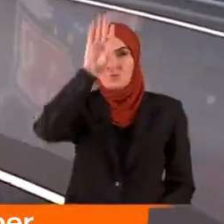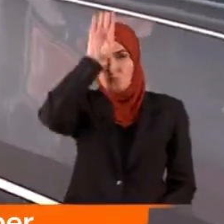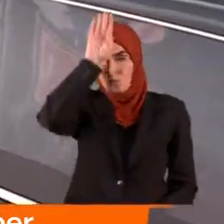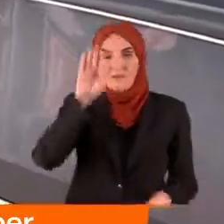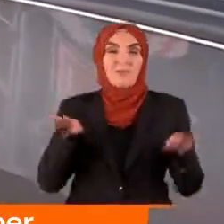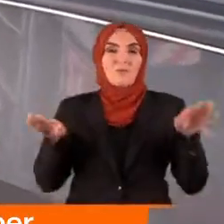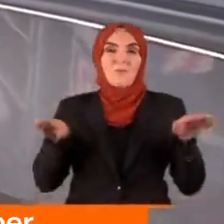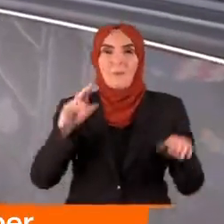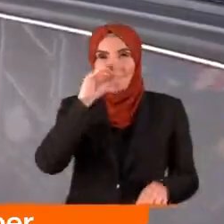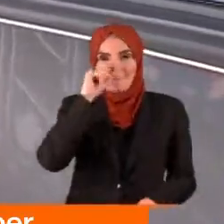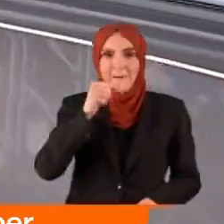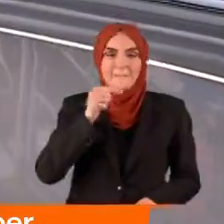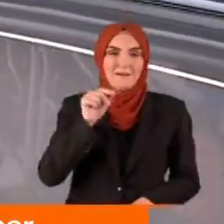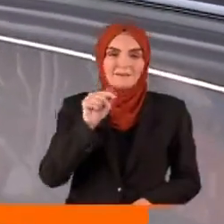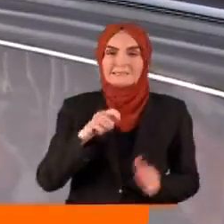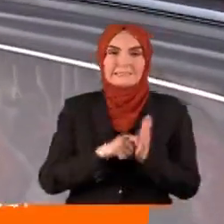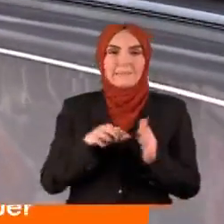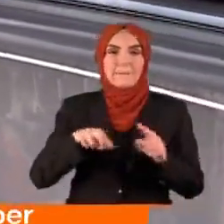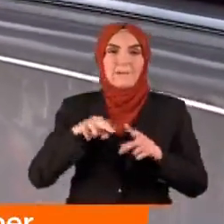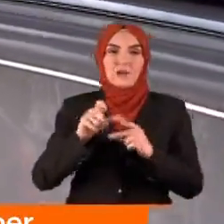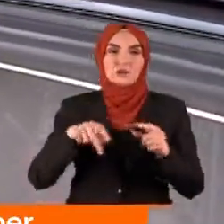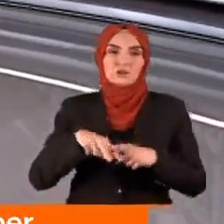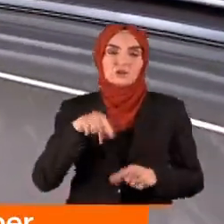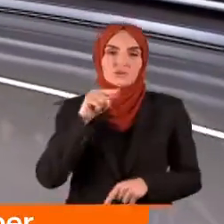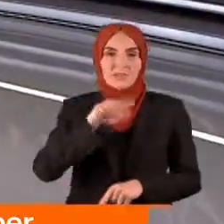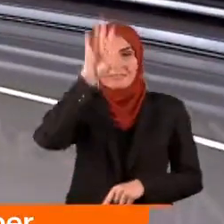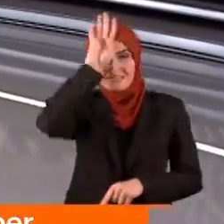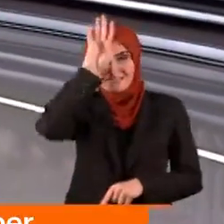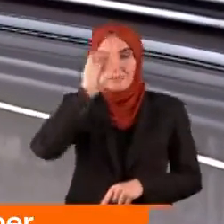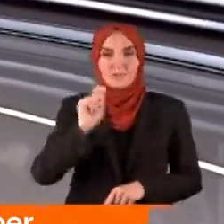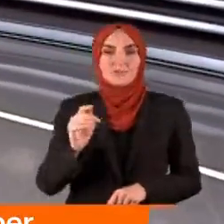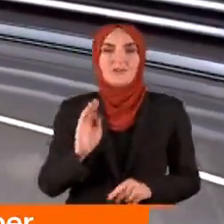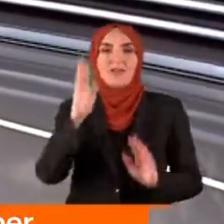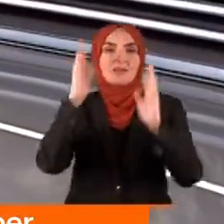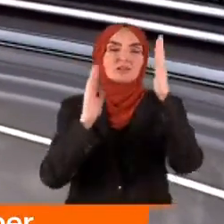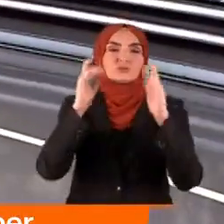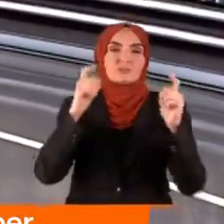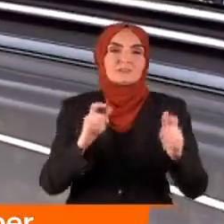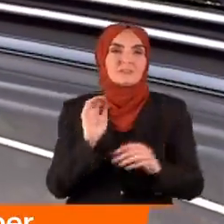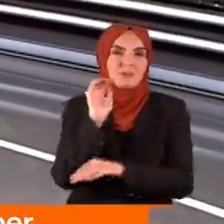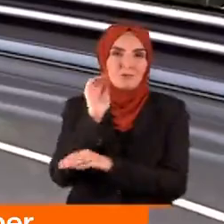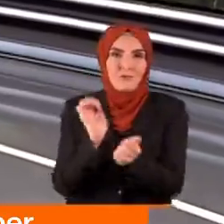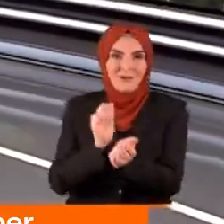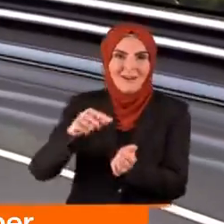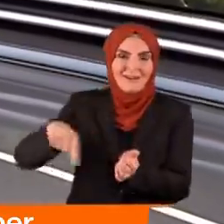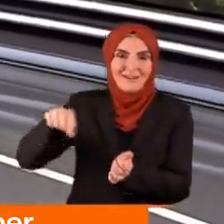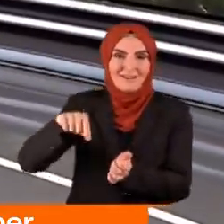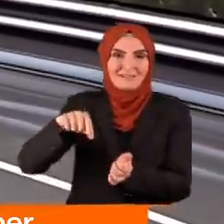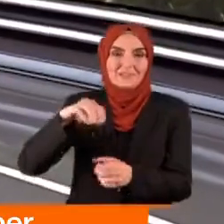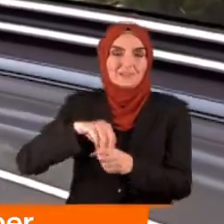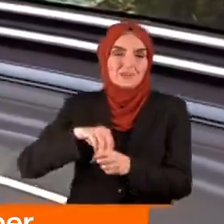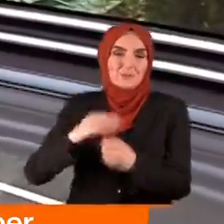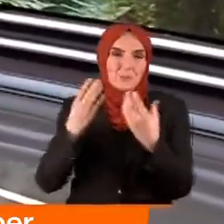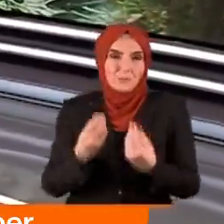Sultan Papağanı Paşa, İstanbul Ataşehir'de yaşayan Sevinç ailesinin fertlerinden biri. Ama Paşa bu sabah kapısı açık